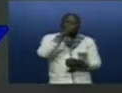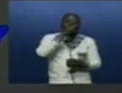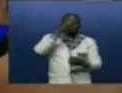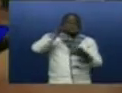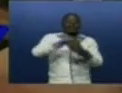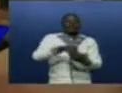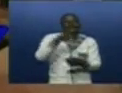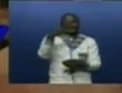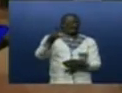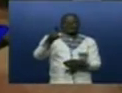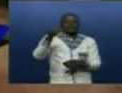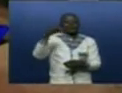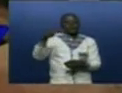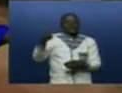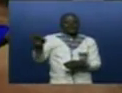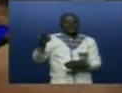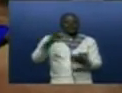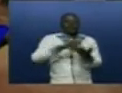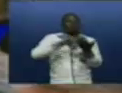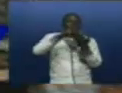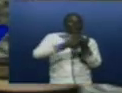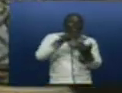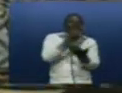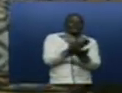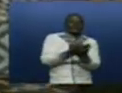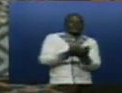Burkina. Un projet financé par l'Agence française de